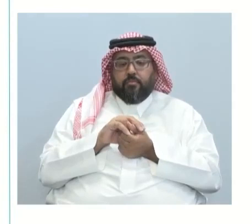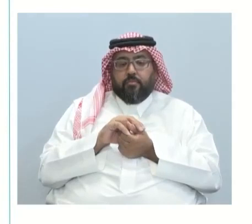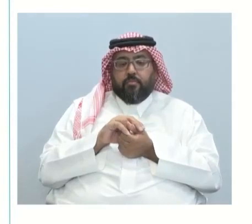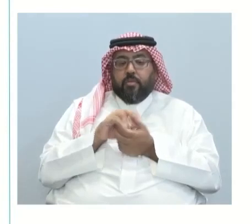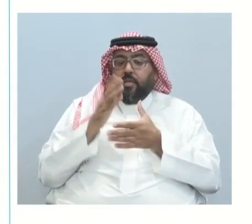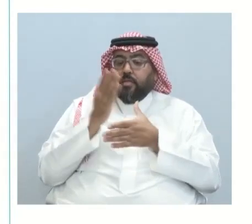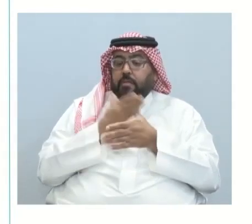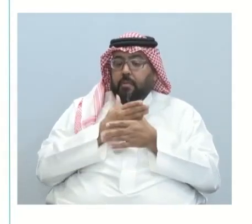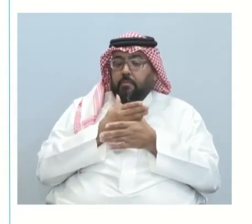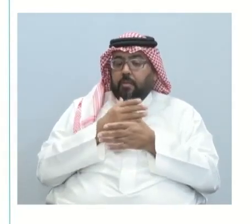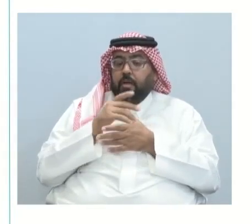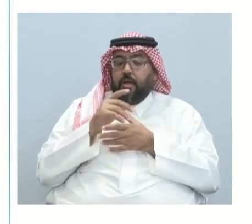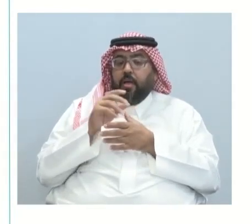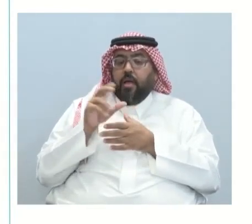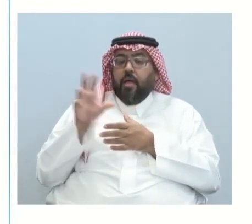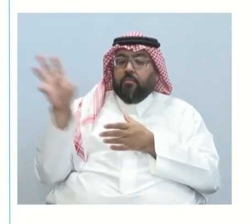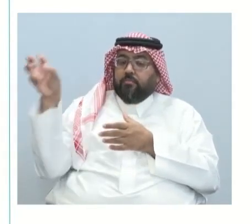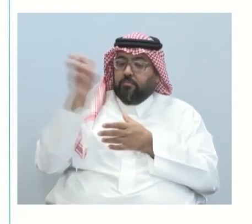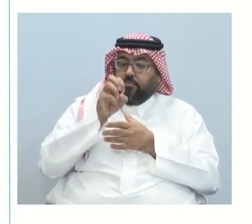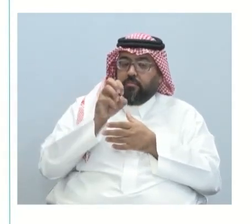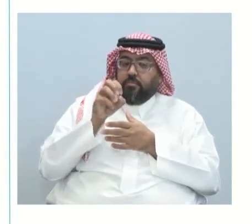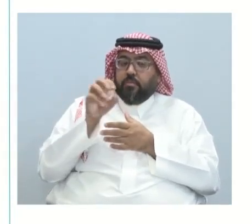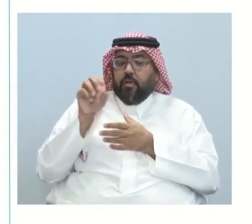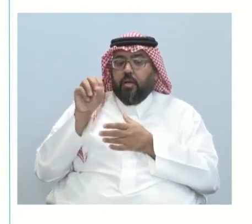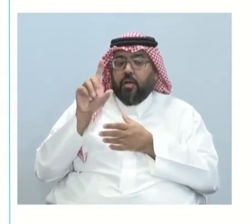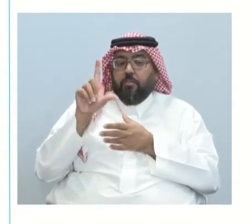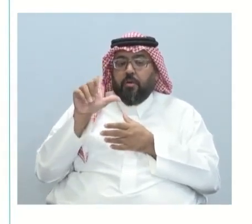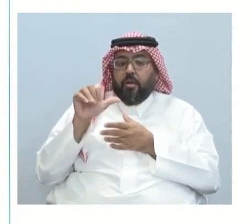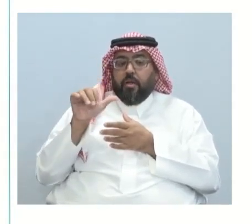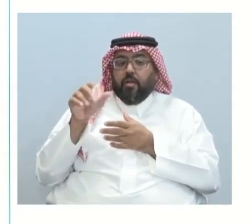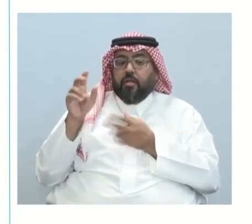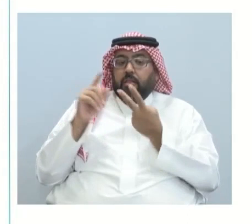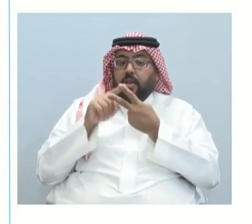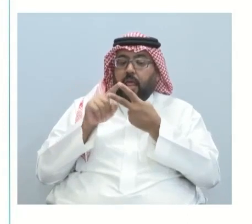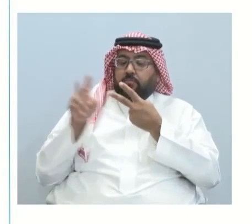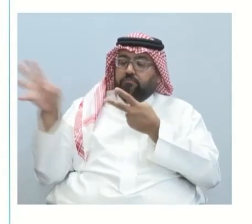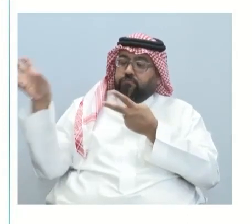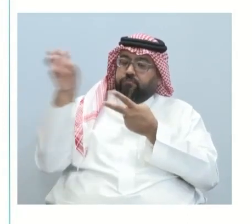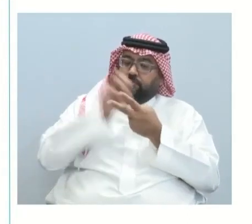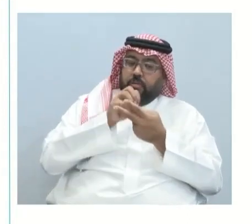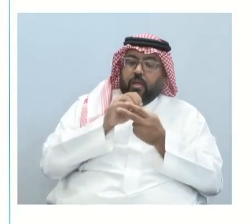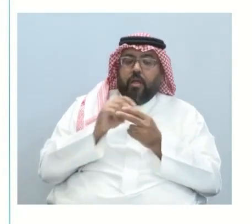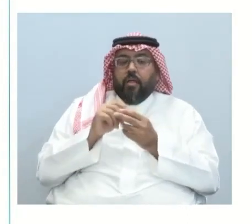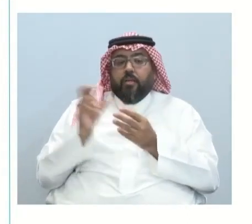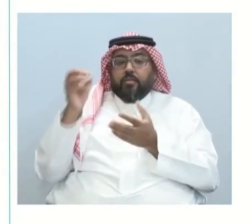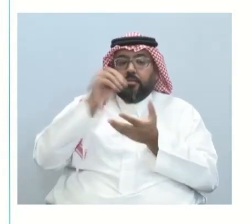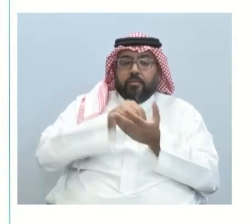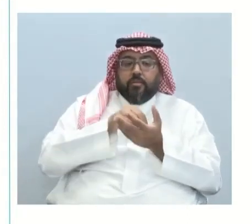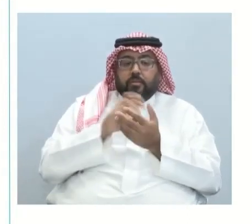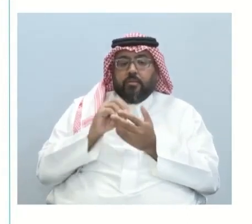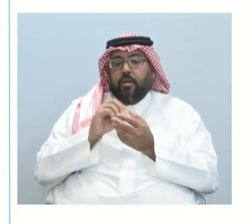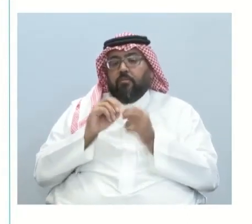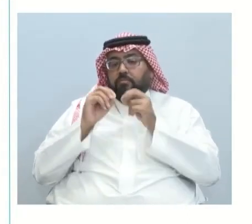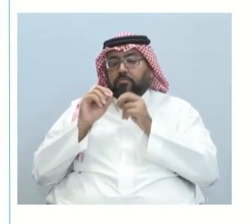ليش هنا حمض لويس لان لديه قابليه لتقبل الالكترونات وهنا ليش قاعده لويس لانه لديه القدره لمنح مين